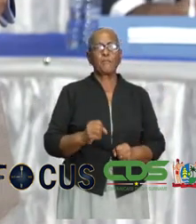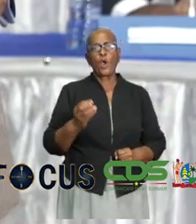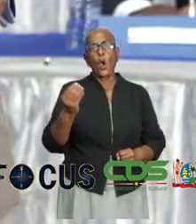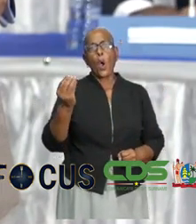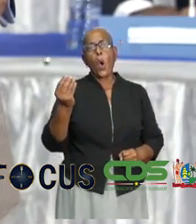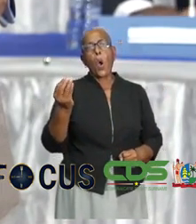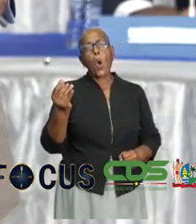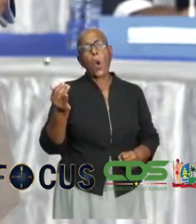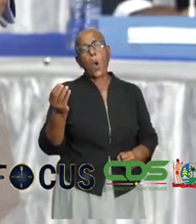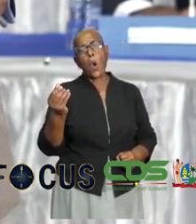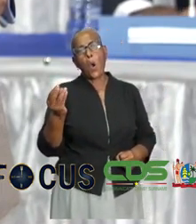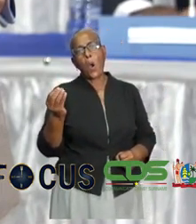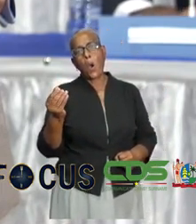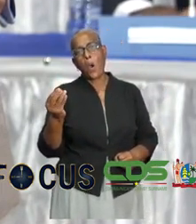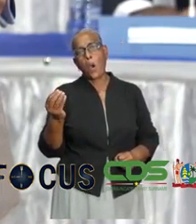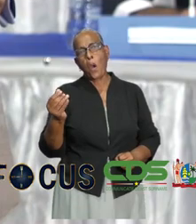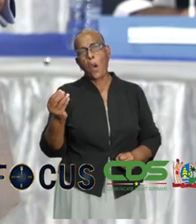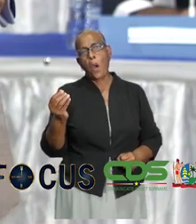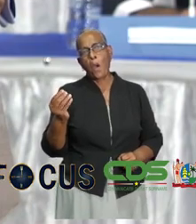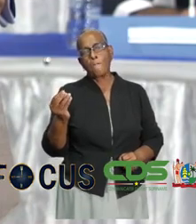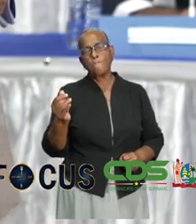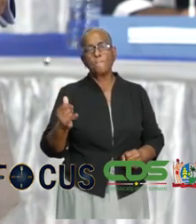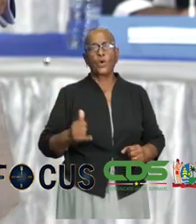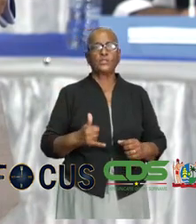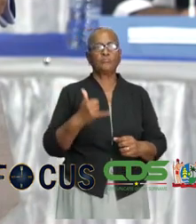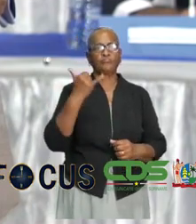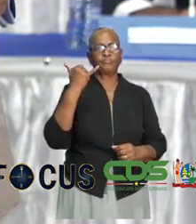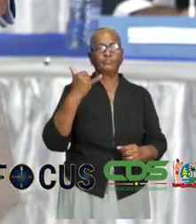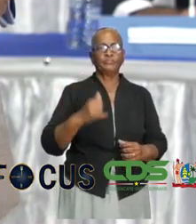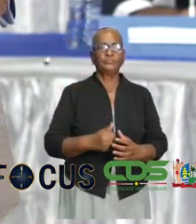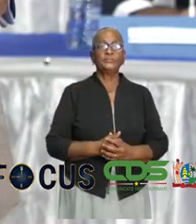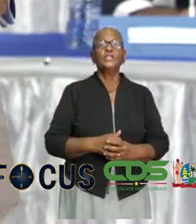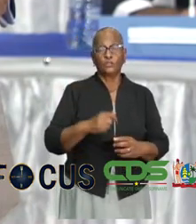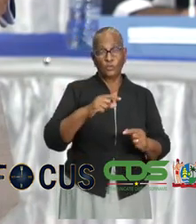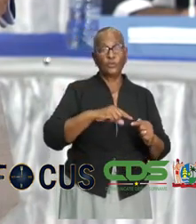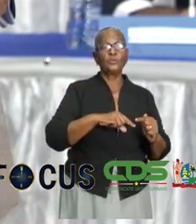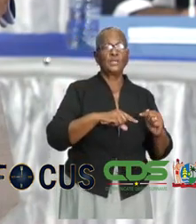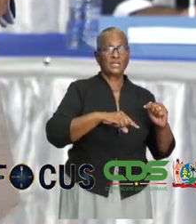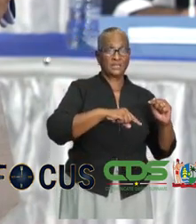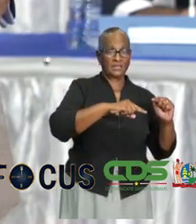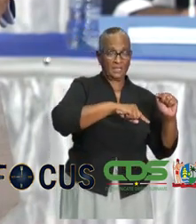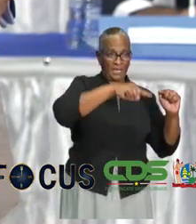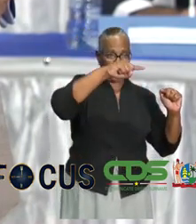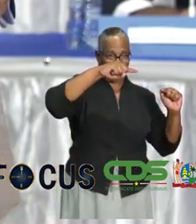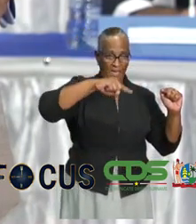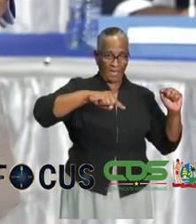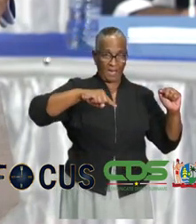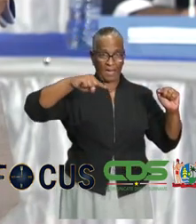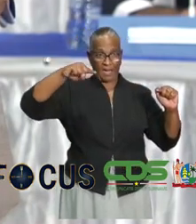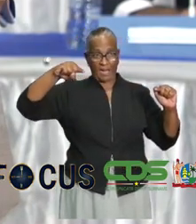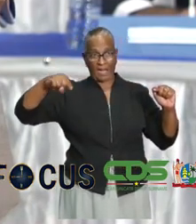laundering. En daarvoor is er een analyse afgelopen jaren verricht